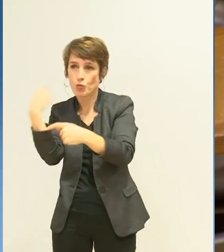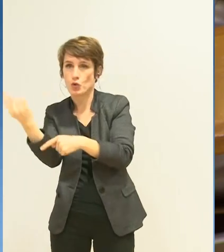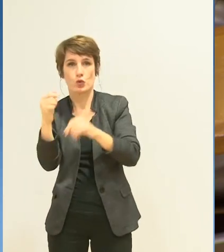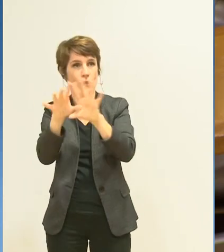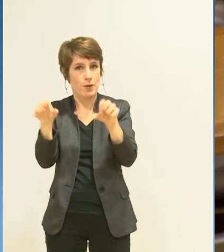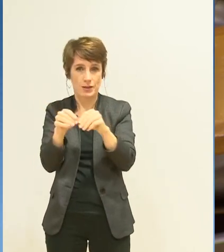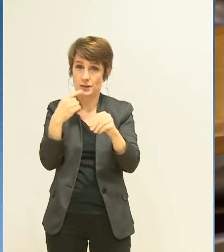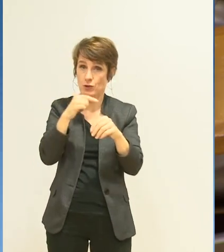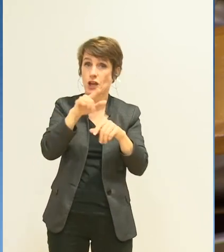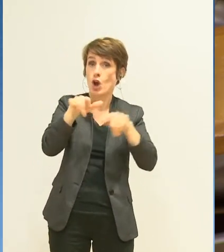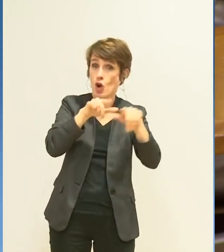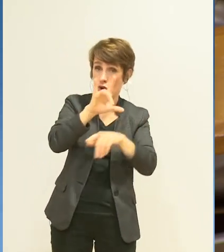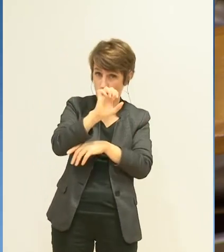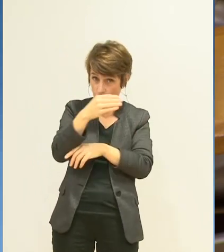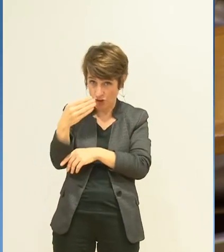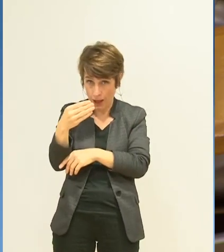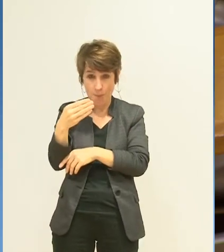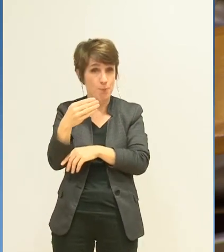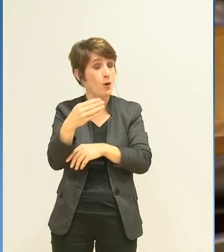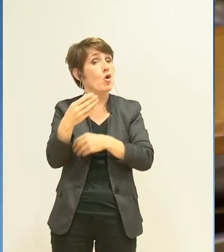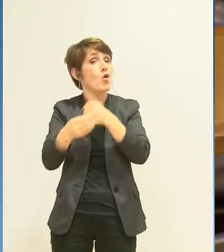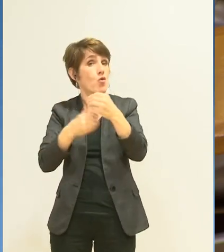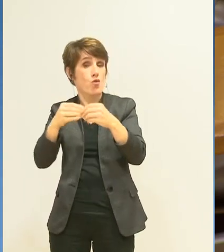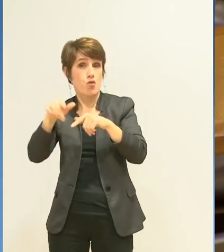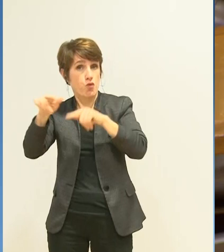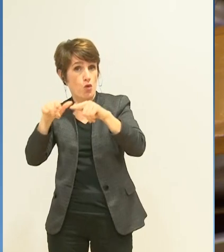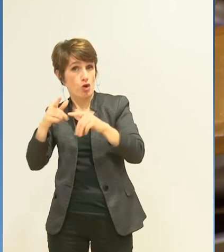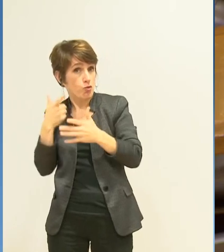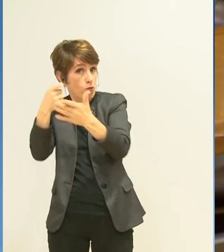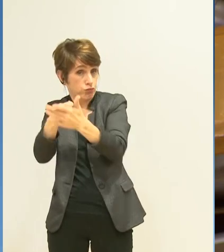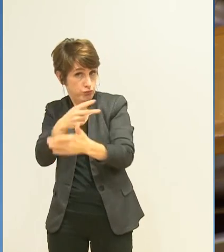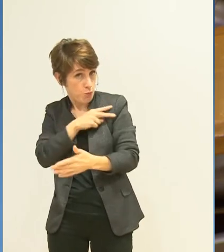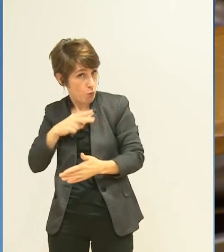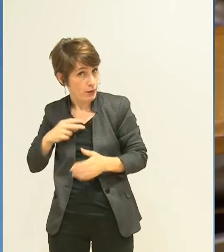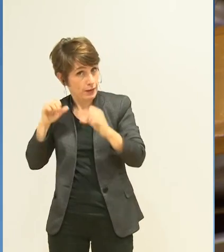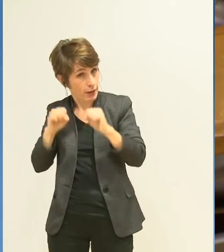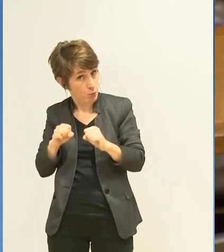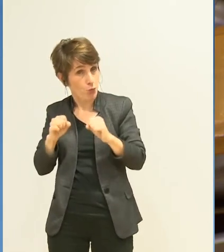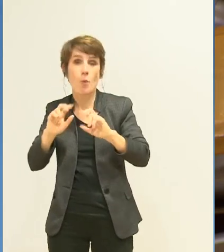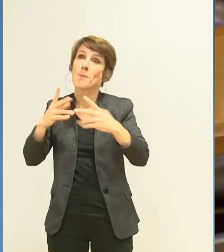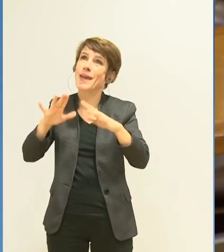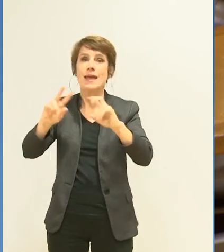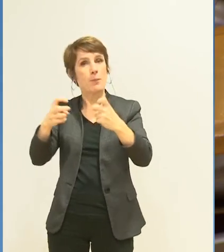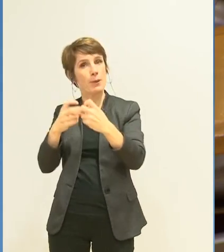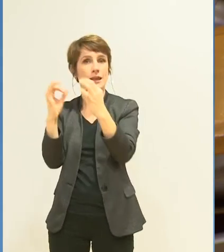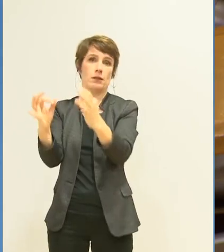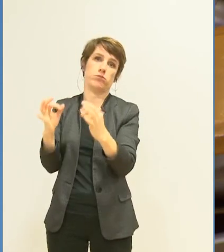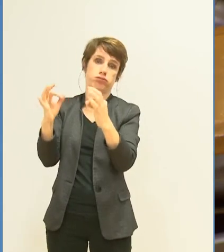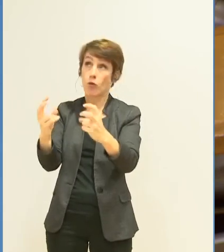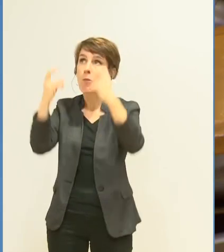logement social du logement abordable et du logement en accession classique à des prix à des coûts